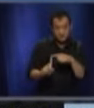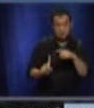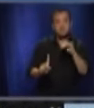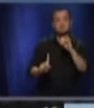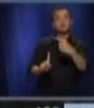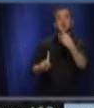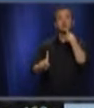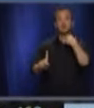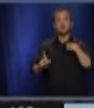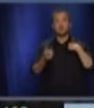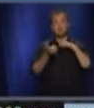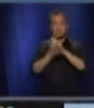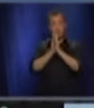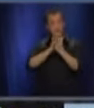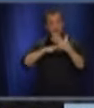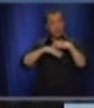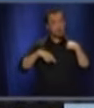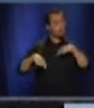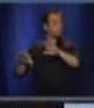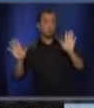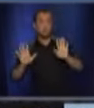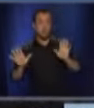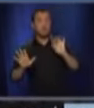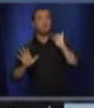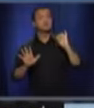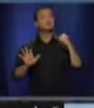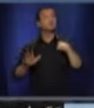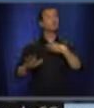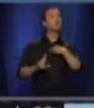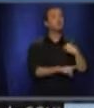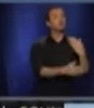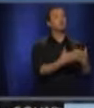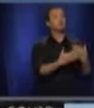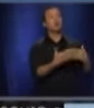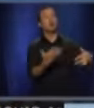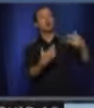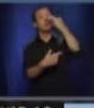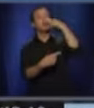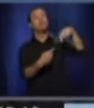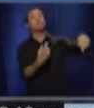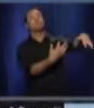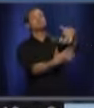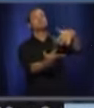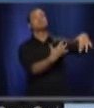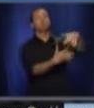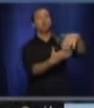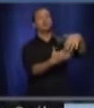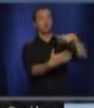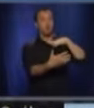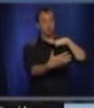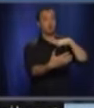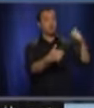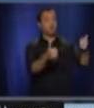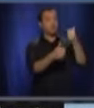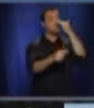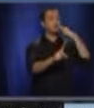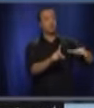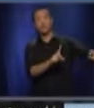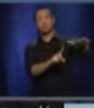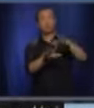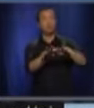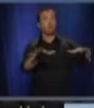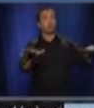si à l'école, bon, notre enfant a un rhume, comme il y en a bien qui l'ont présentement, et les écoles demandent aux parents de